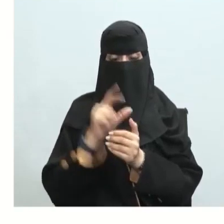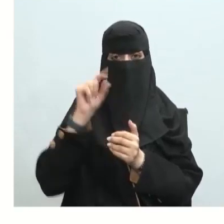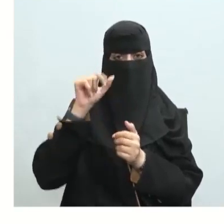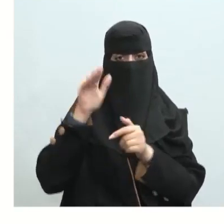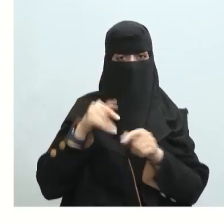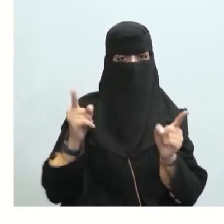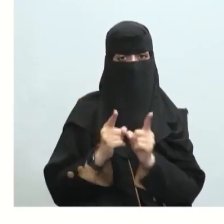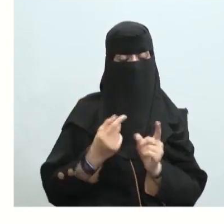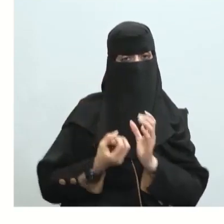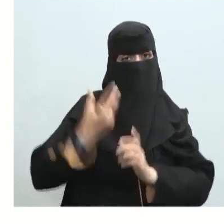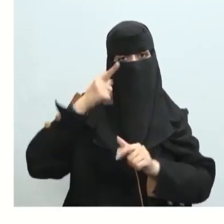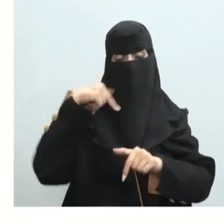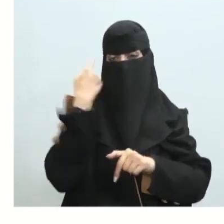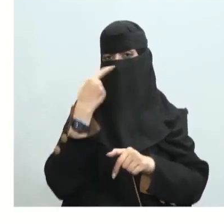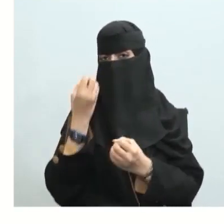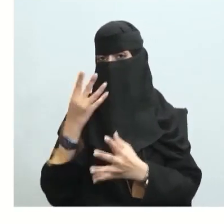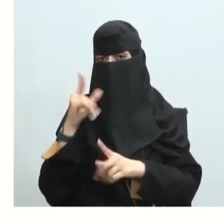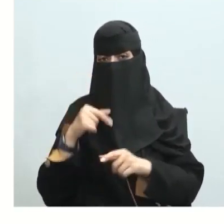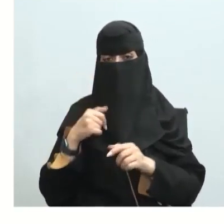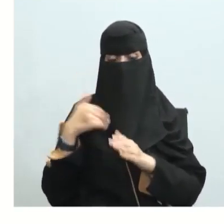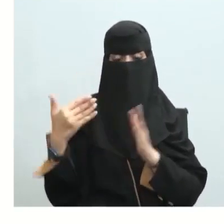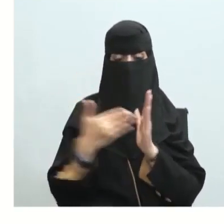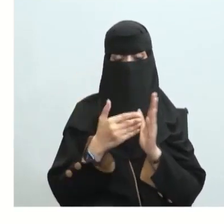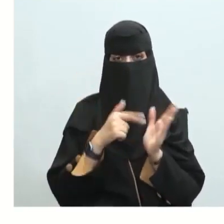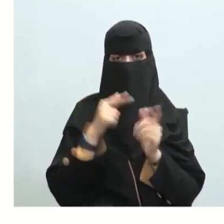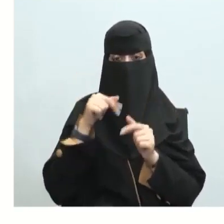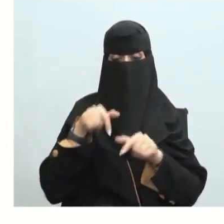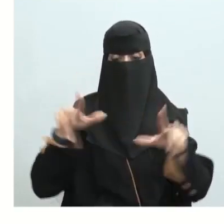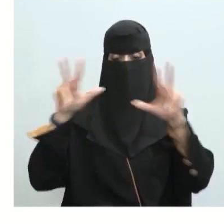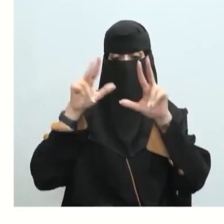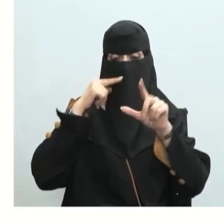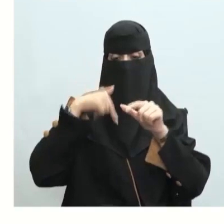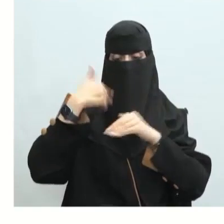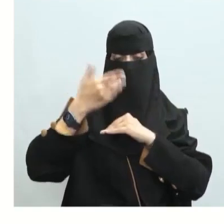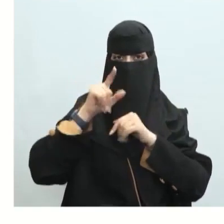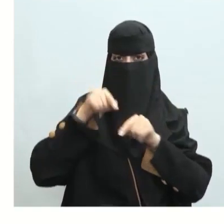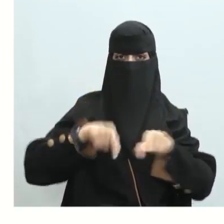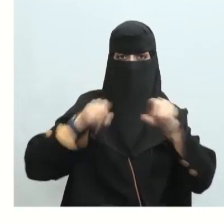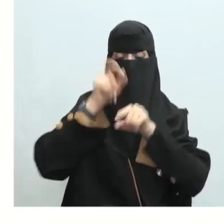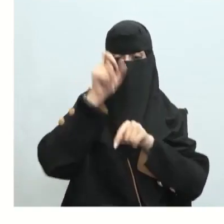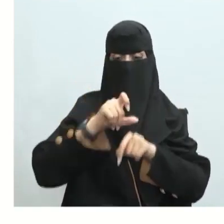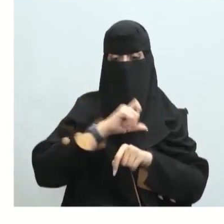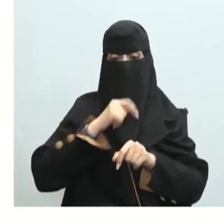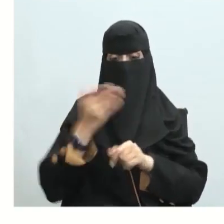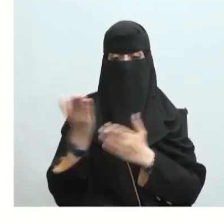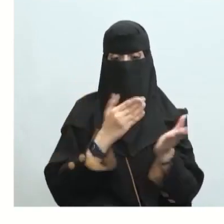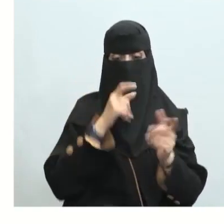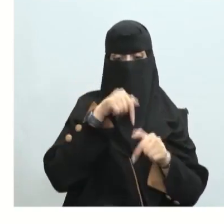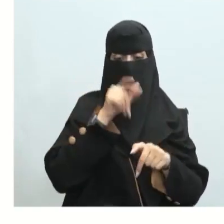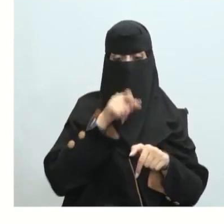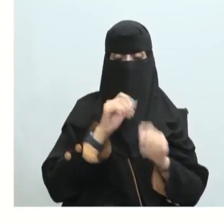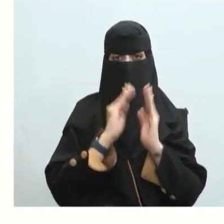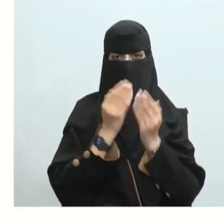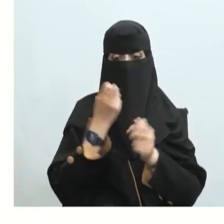بالايجاز والاثاره وجمال الاخراج لاحظ الاعلان هذا اعلان اخي الطالب يدعوك طلاب الصف الثاني لحفل الابداع وحيث